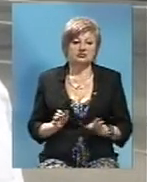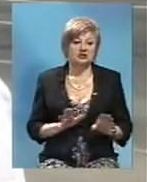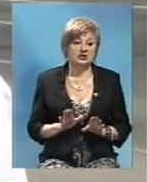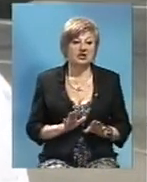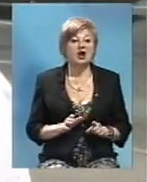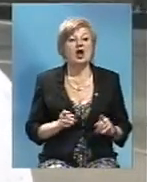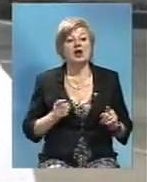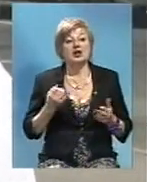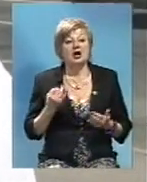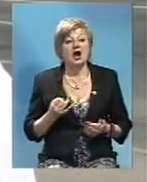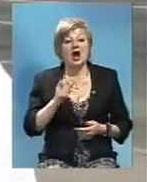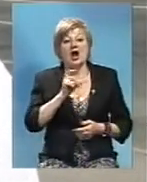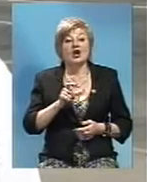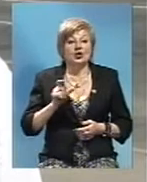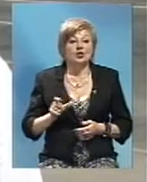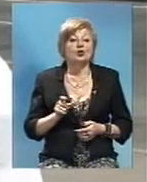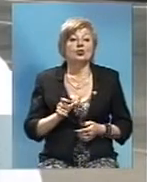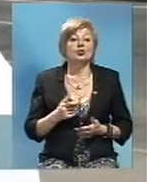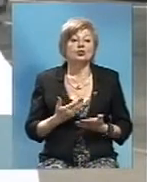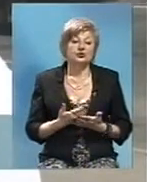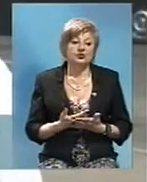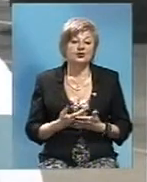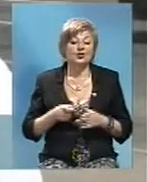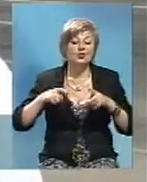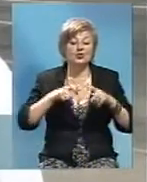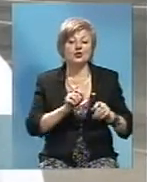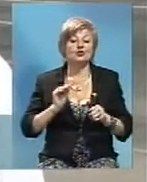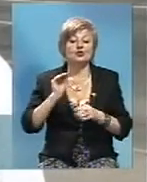чтобы люди не выходили за добавкой и,